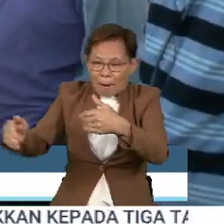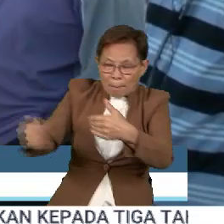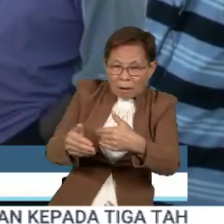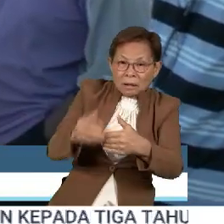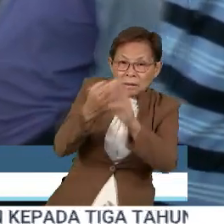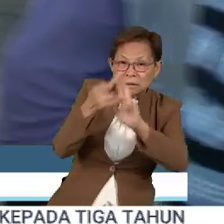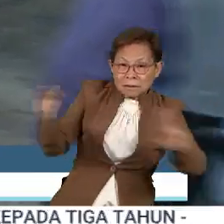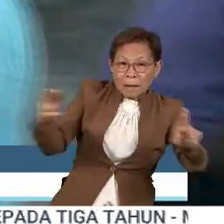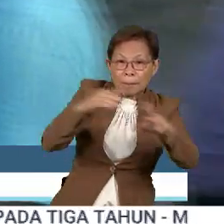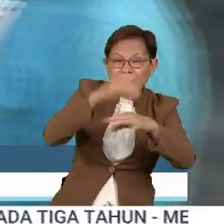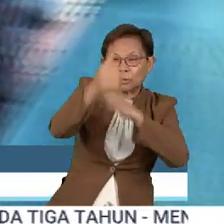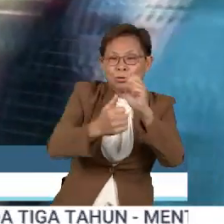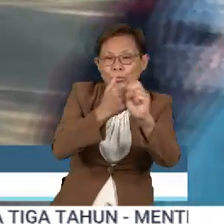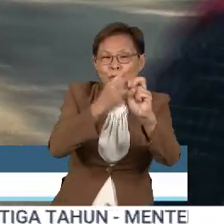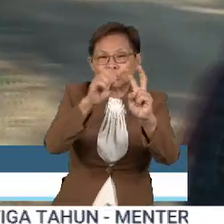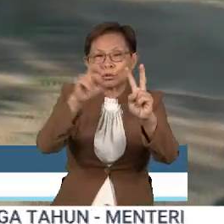tahun